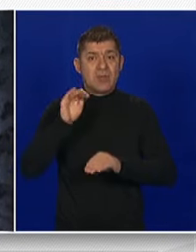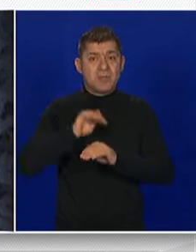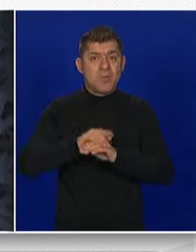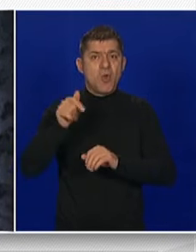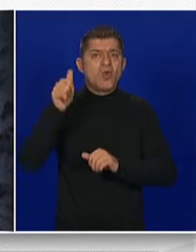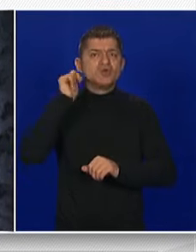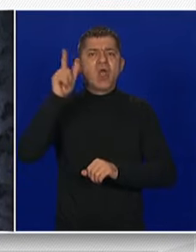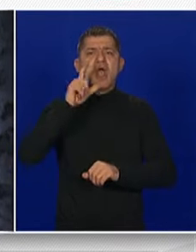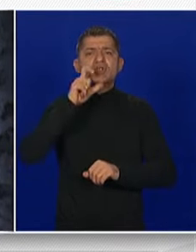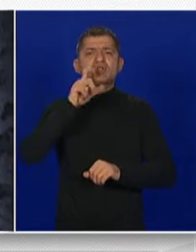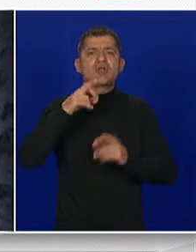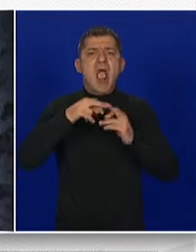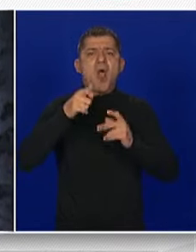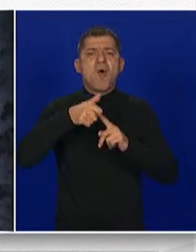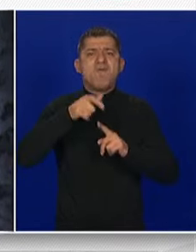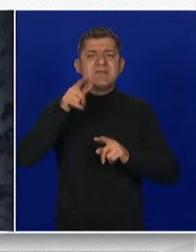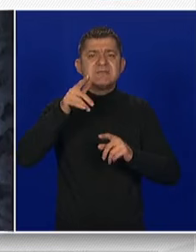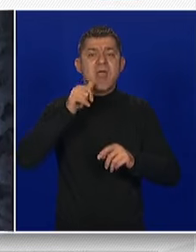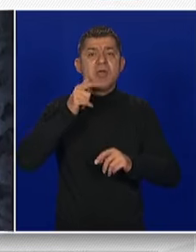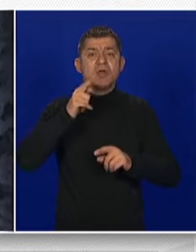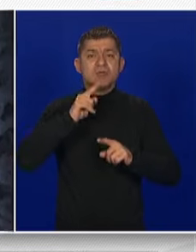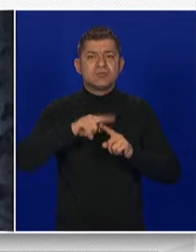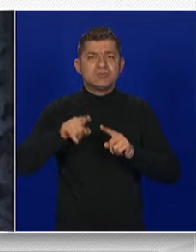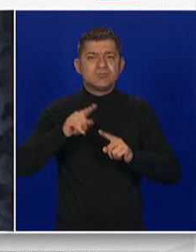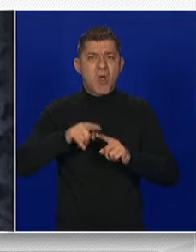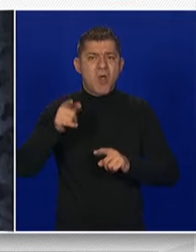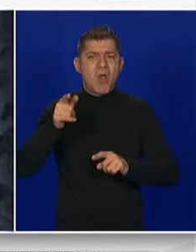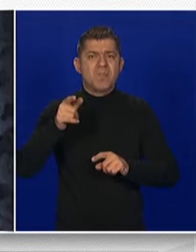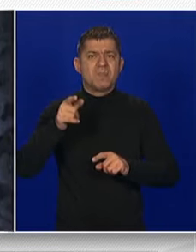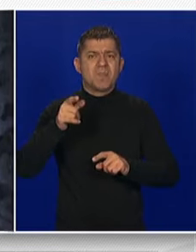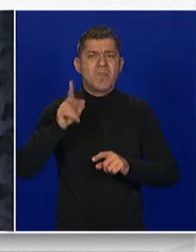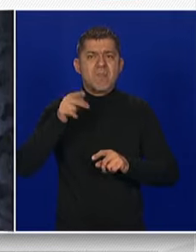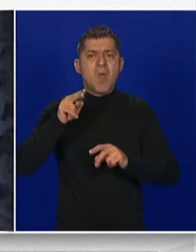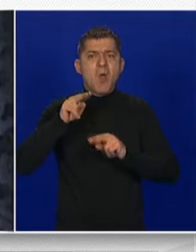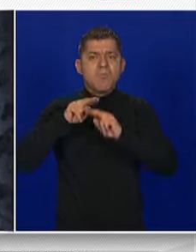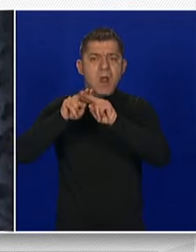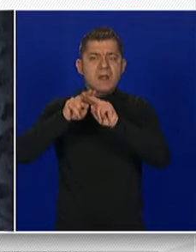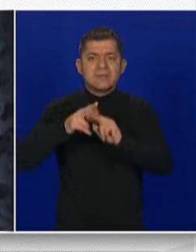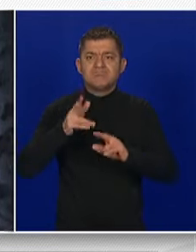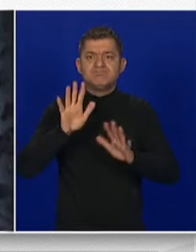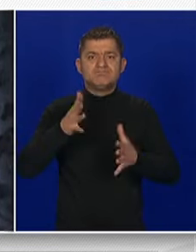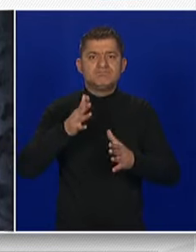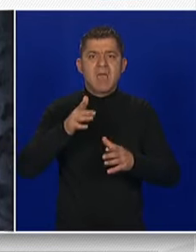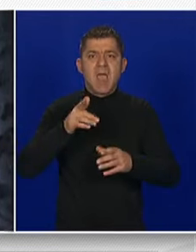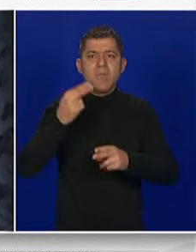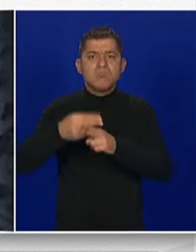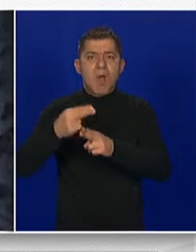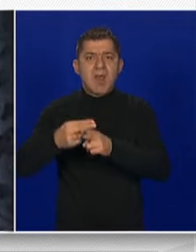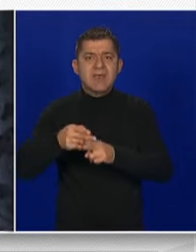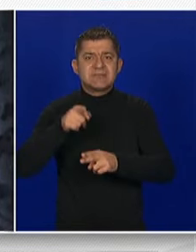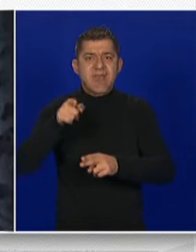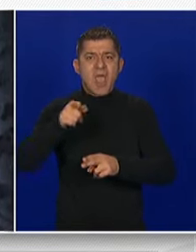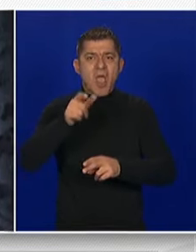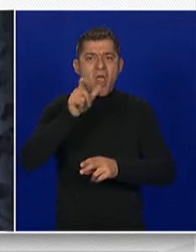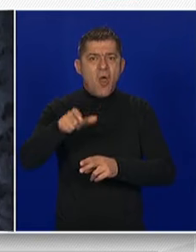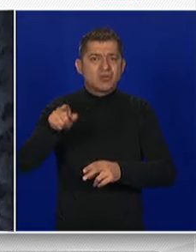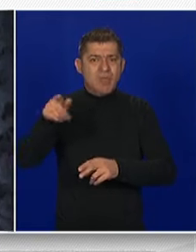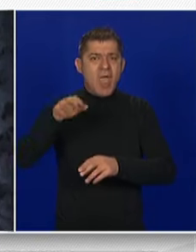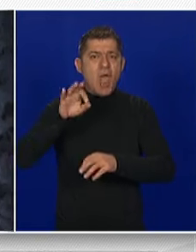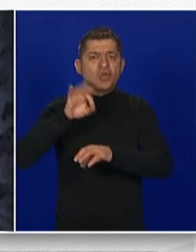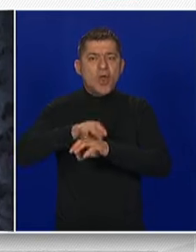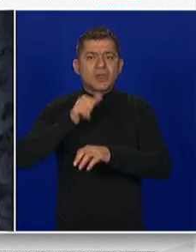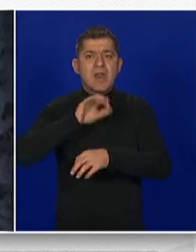Čakovcu zbog ispada na internoj određenih liječnika. Dakle, imamo manjak istih. Nama ne preostaje ništa